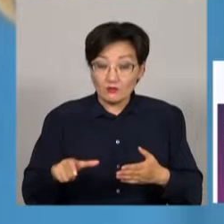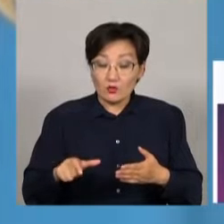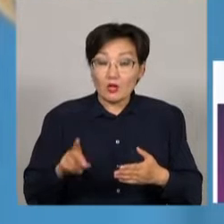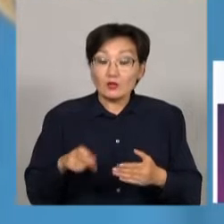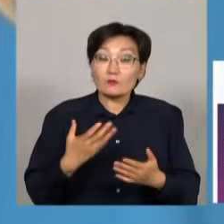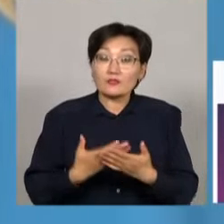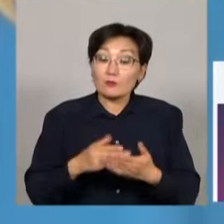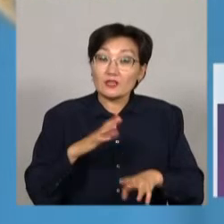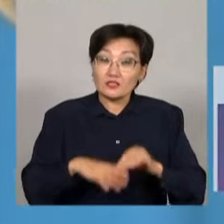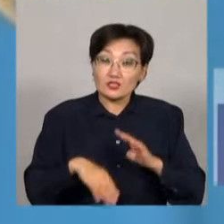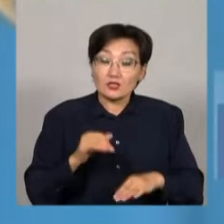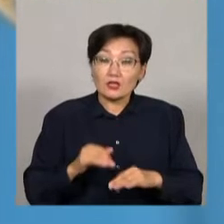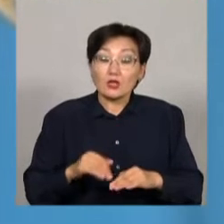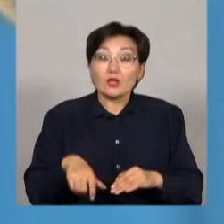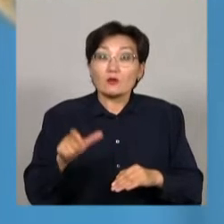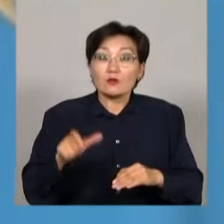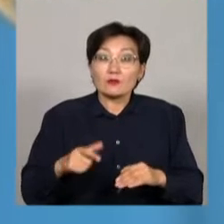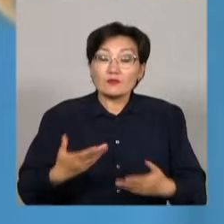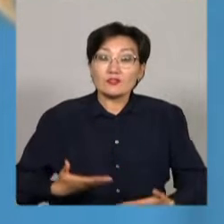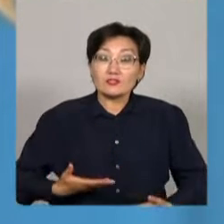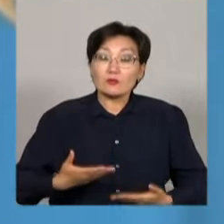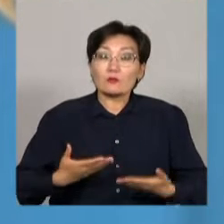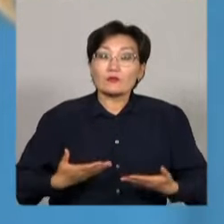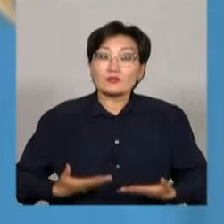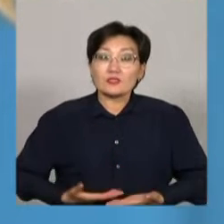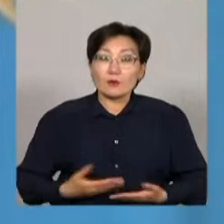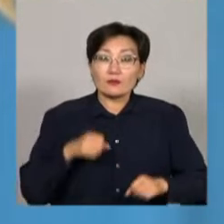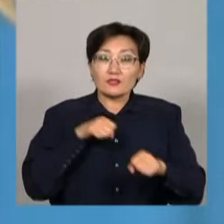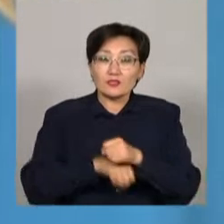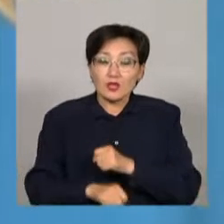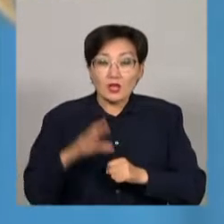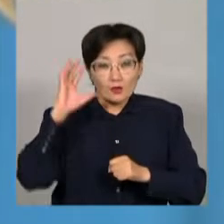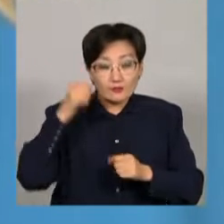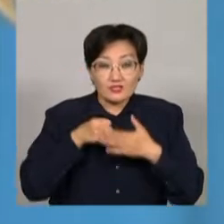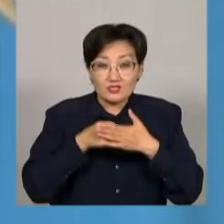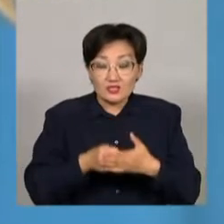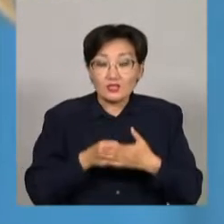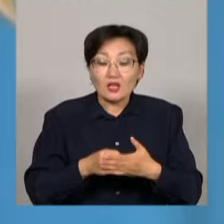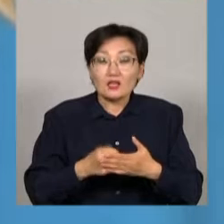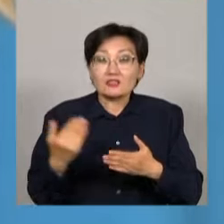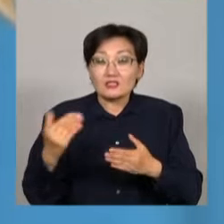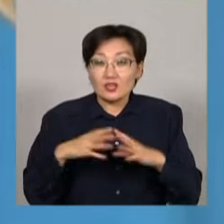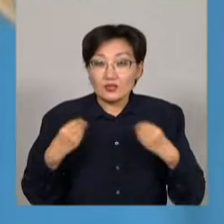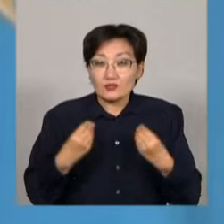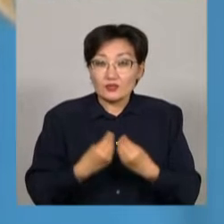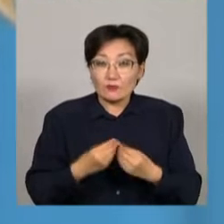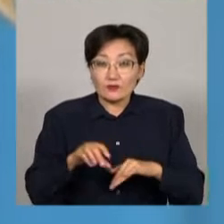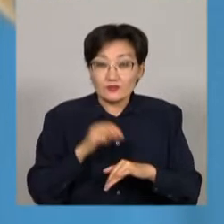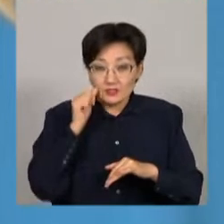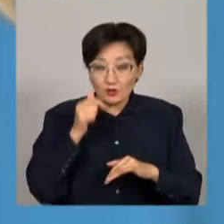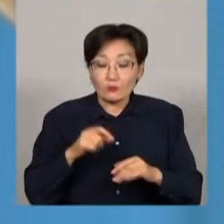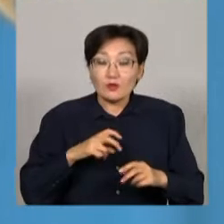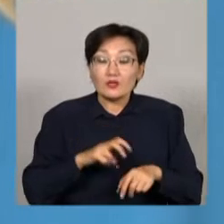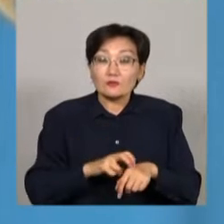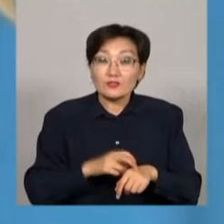Как показывает практика, на жертву бытового насилия оказывается психологическое давление со стороны семейного тирана. Впоследствии из-за страха за